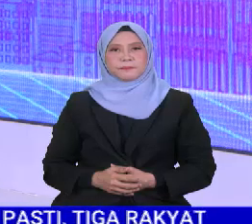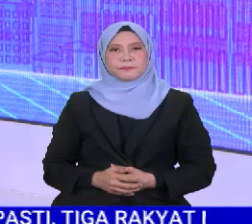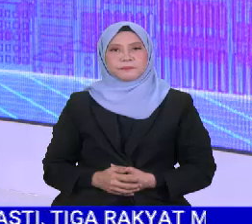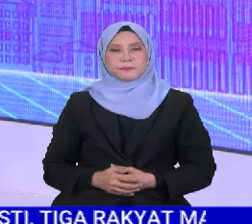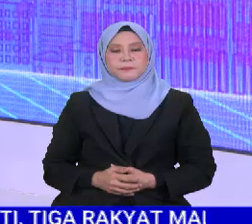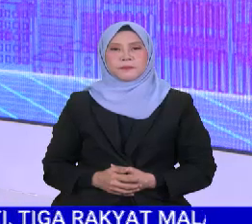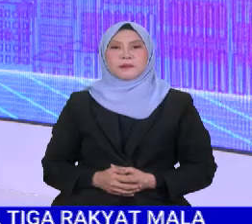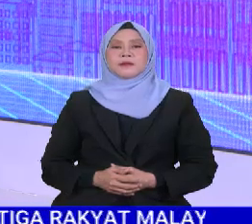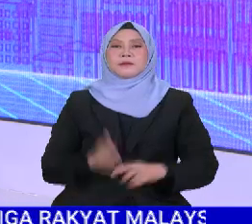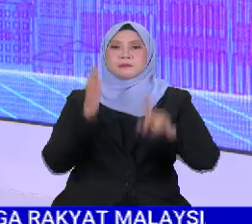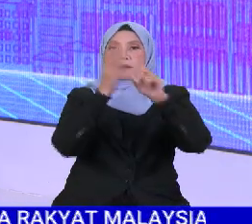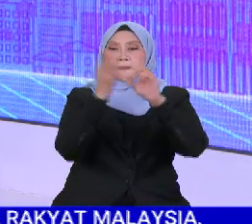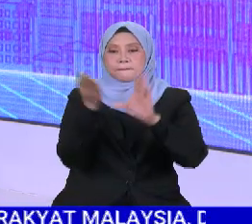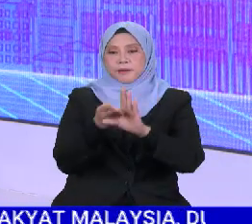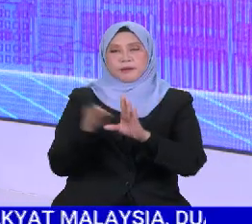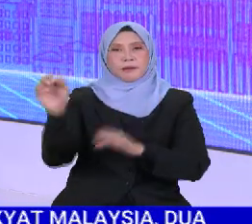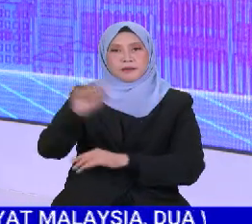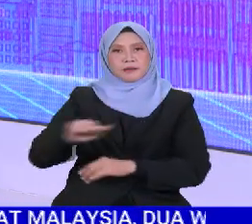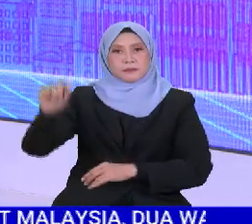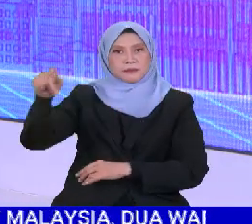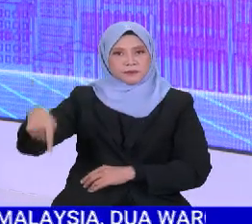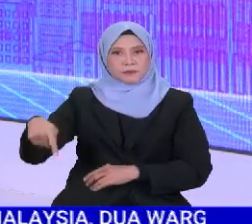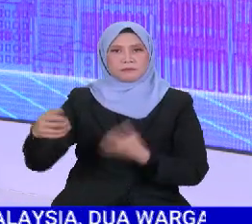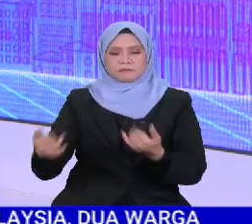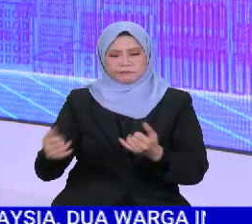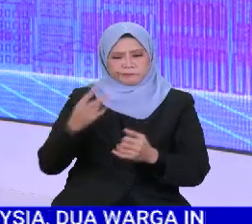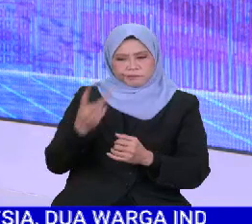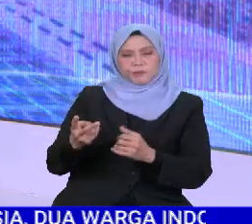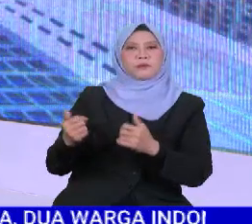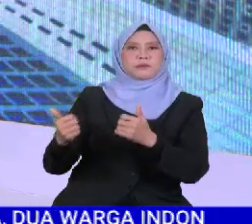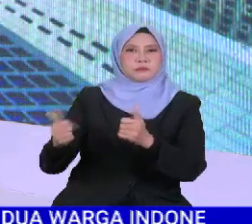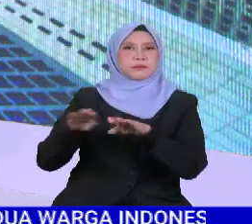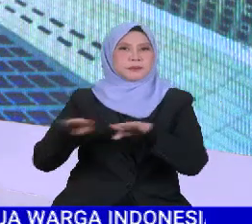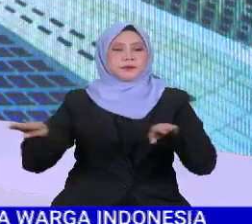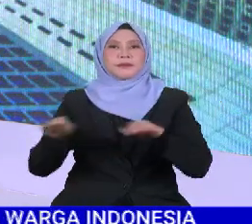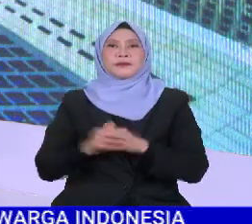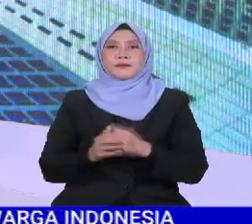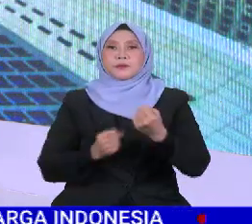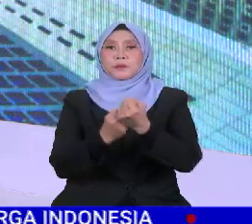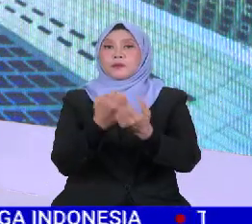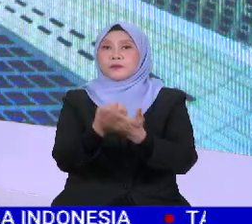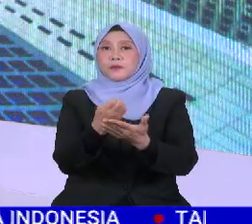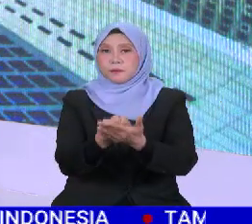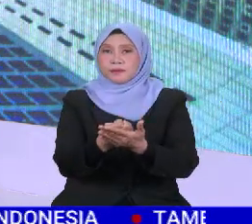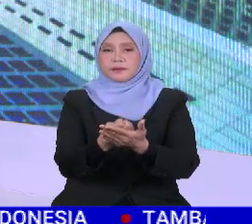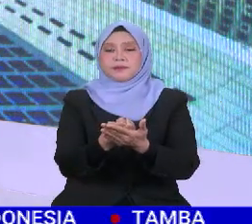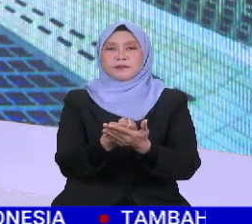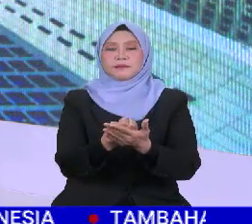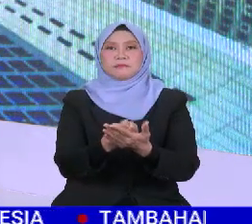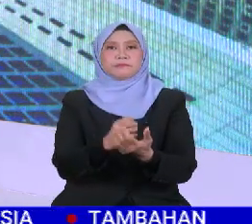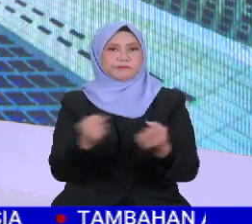prospek sektor perbankan Asia Pasifik kini dilihat lebih stabil ini disokong keadaan ekonomi yang secara